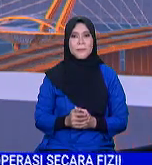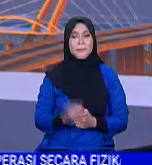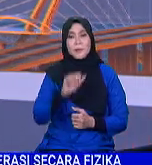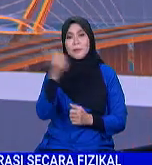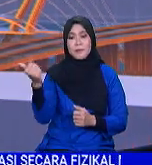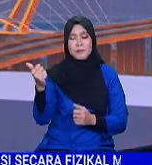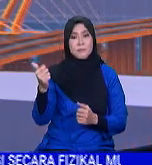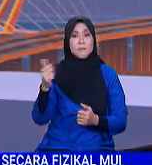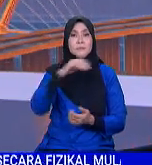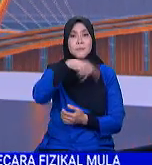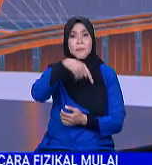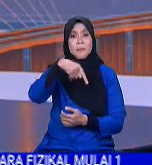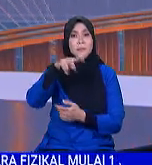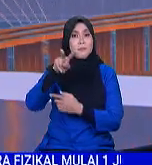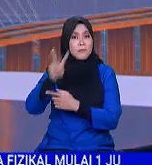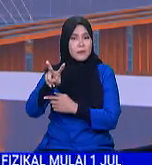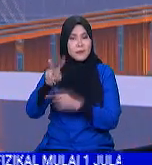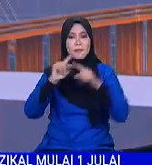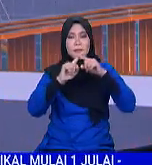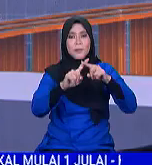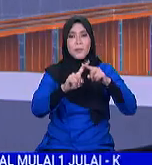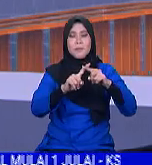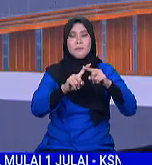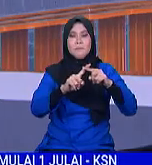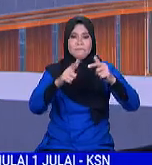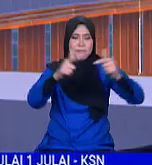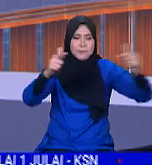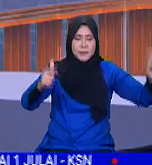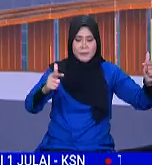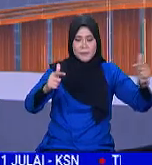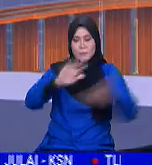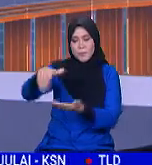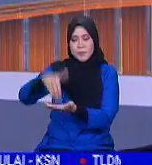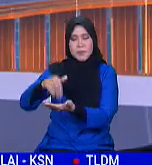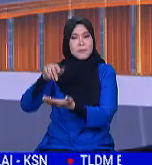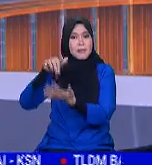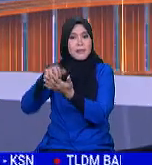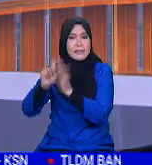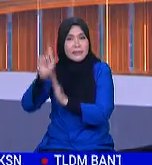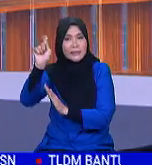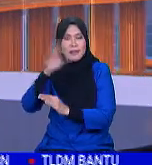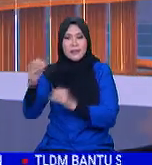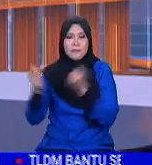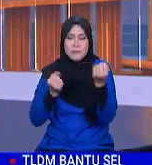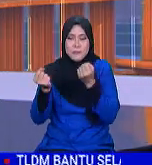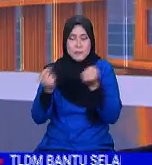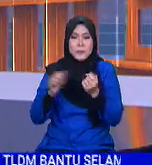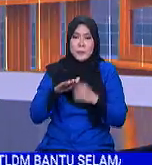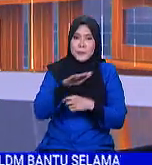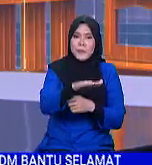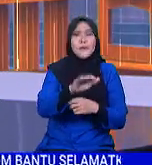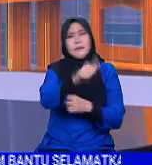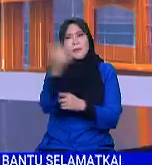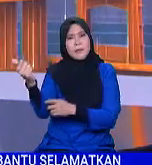Selain pusat pemberian vaksin PPV di Dewan Berskala Besar, Pusat Pengajian Tinggi dan secara bergerak, satu lagi